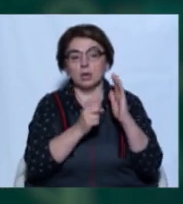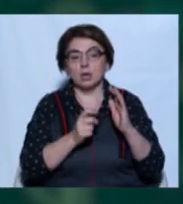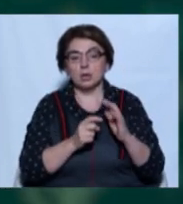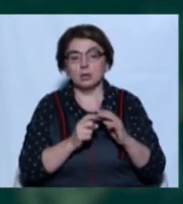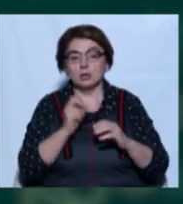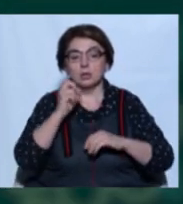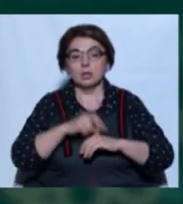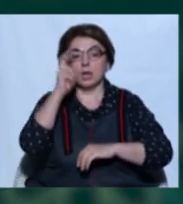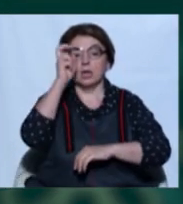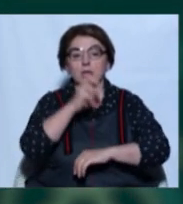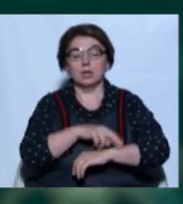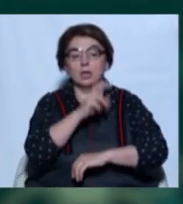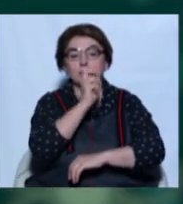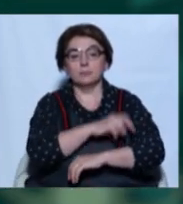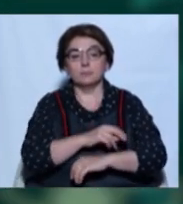კალია,